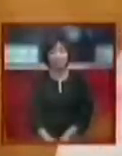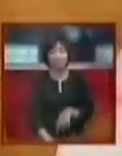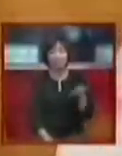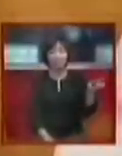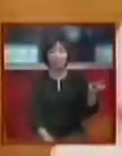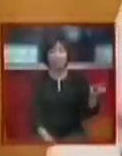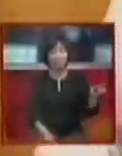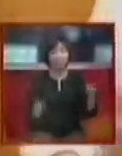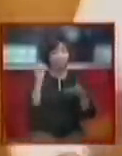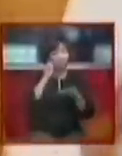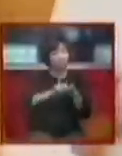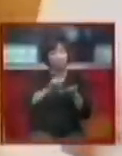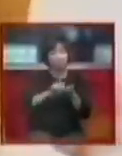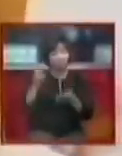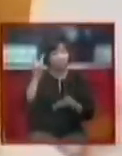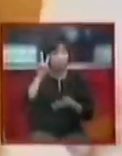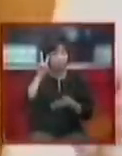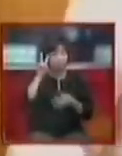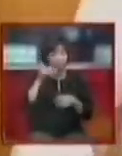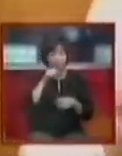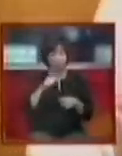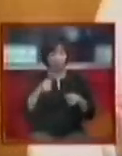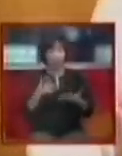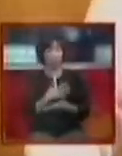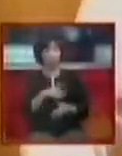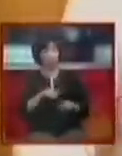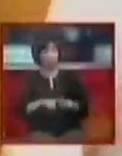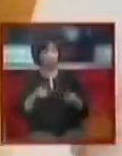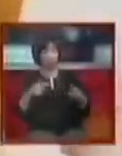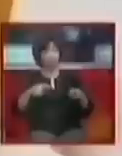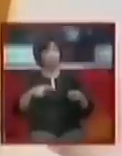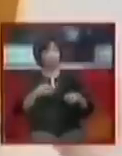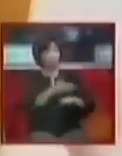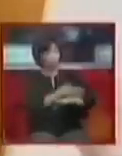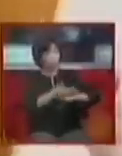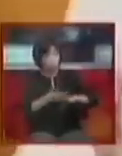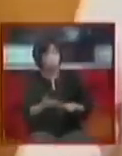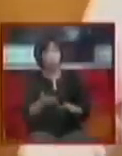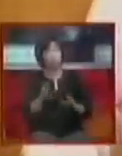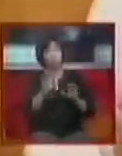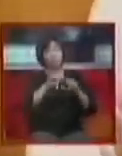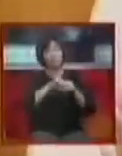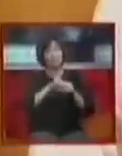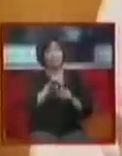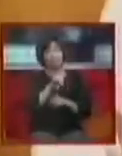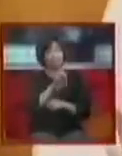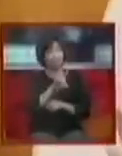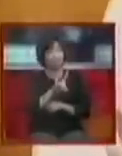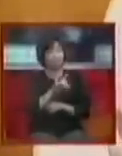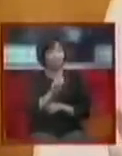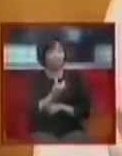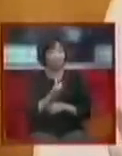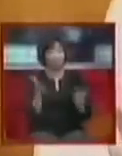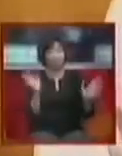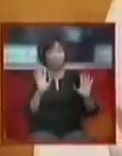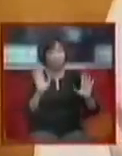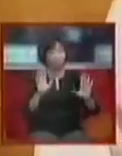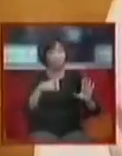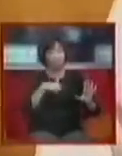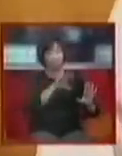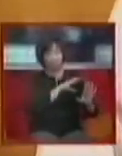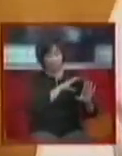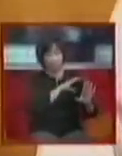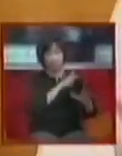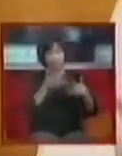Hindi siya nagpasindak sa tila imposibleng pagbabagong dapat ipatupad sa kanyang ahensya. Sa kabila ng malaking utang